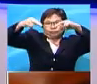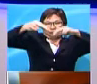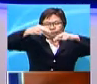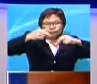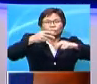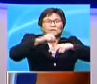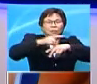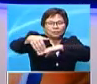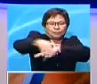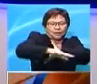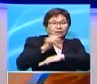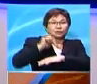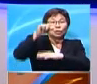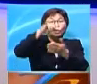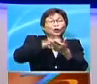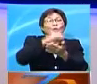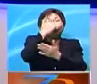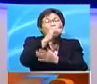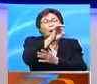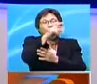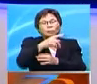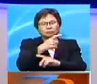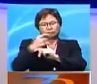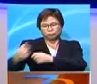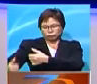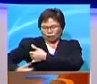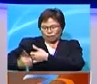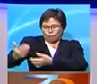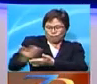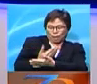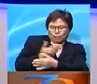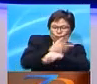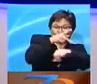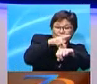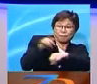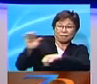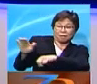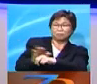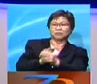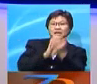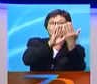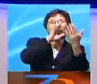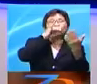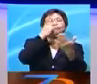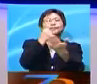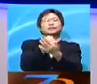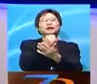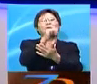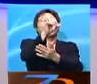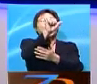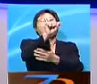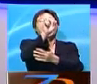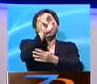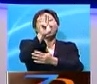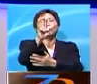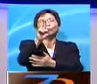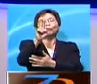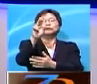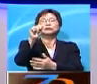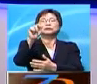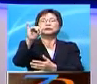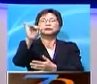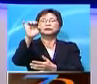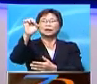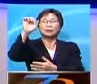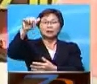Sabah langkah itu susulan operasi ketenteraan terbaharu Filipina terhadap militan Abu sayaf di selatan negara